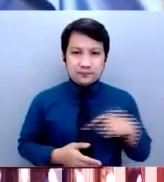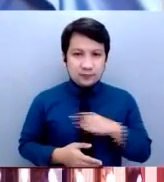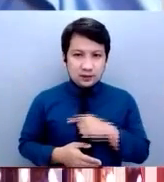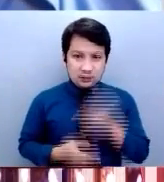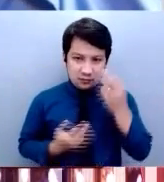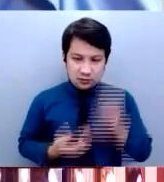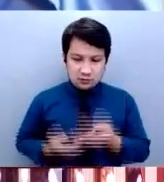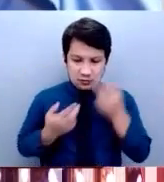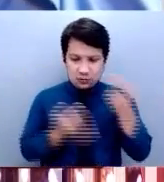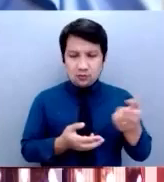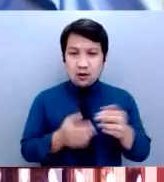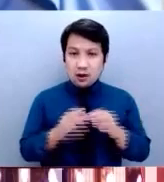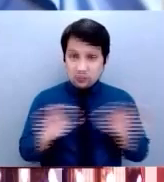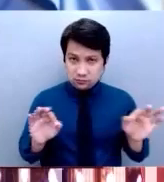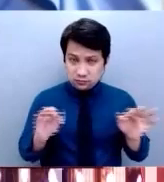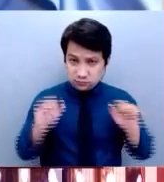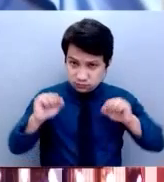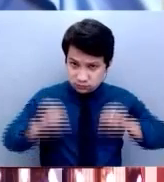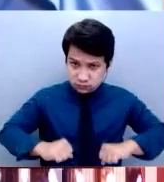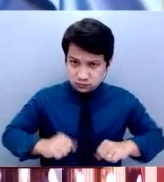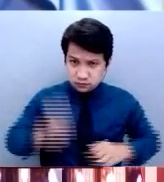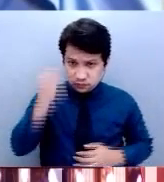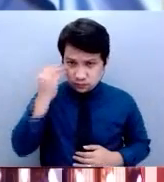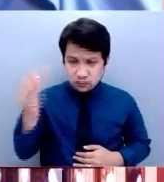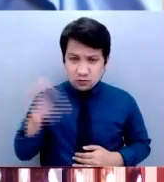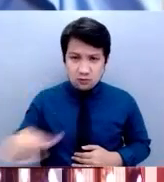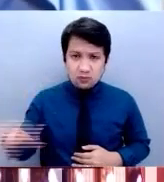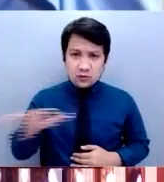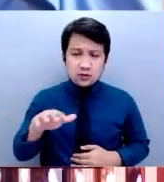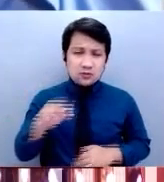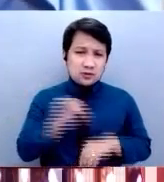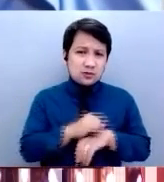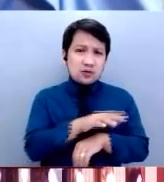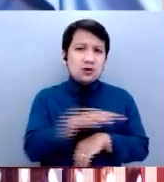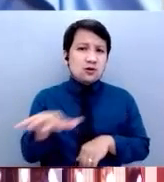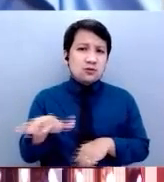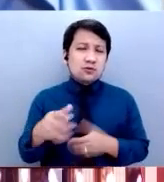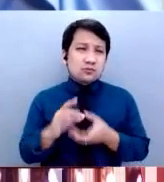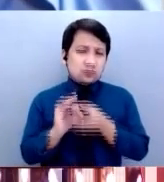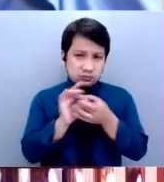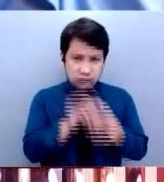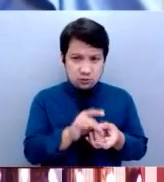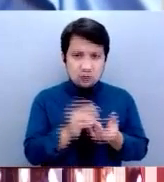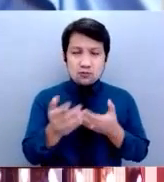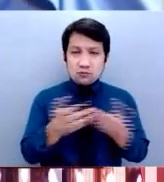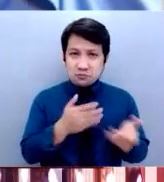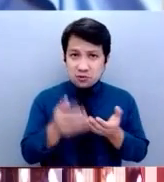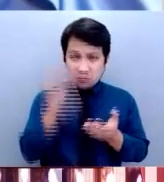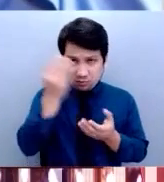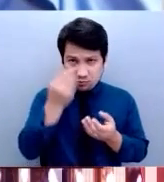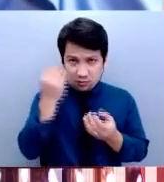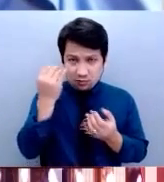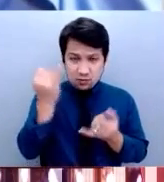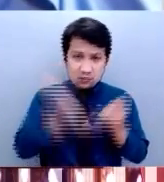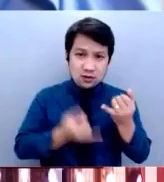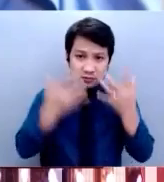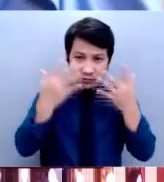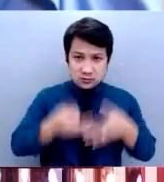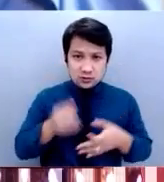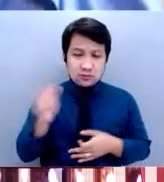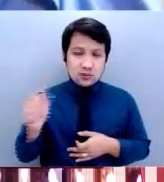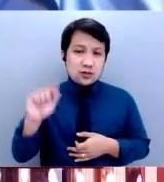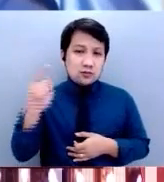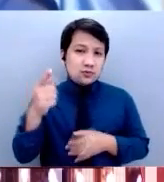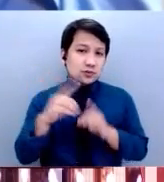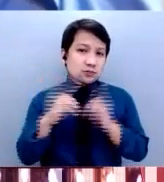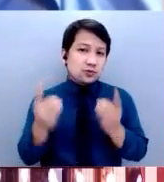resolution. May bearing pa ho ba yan o may impluensya ba yan? Iko-consider pa ba yan para doon sa final decision ng First Division